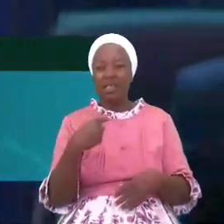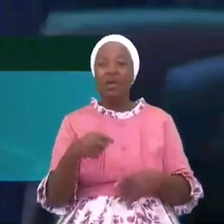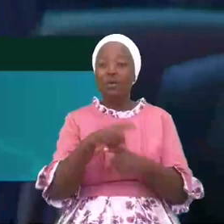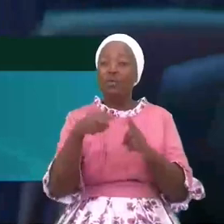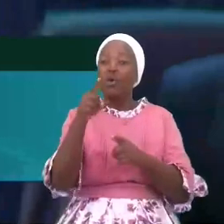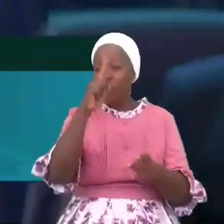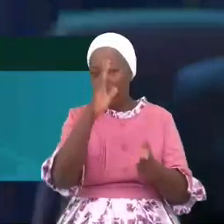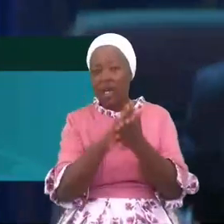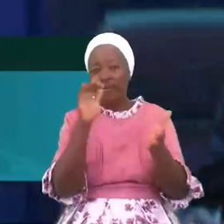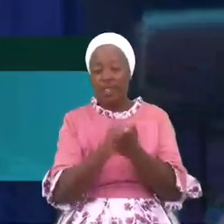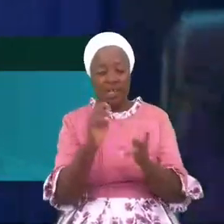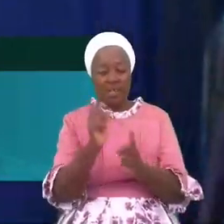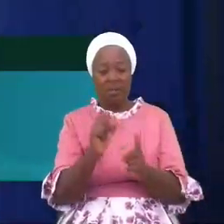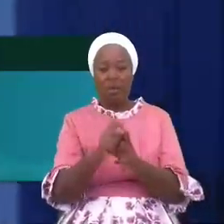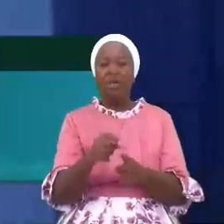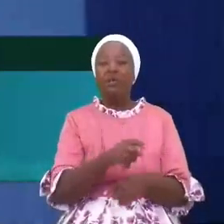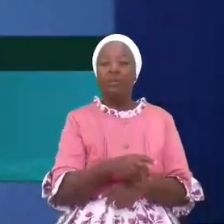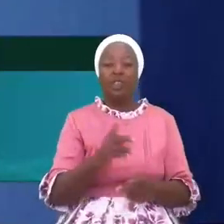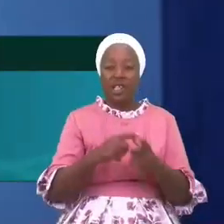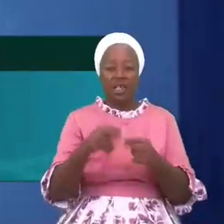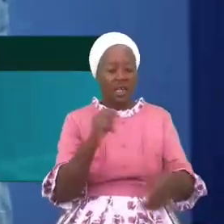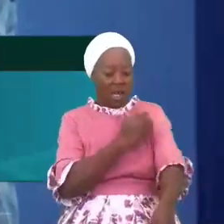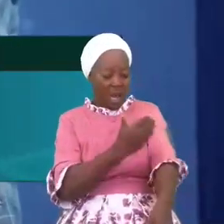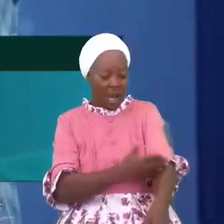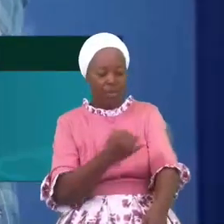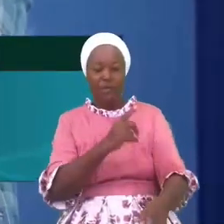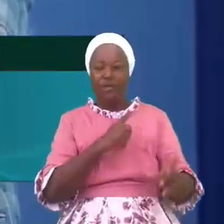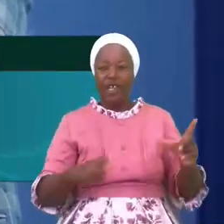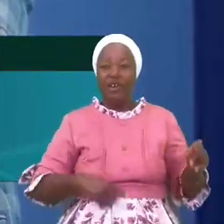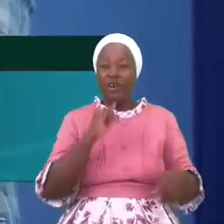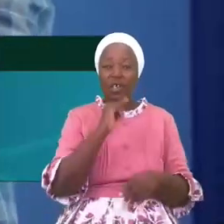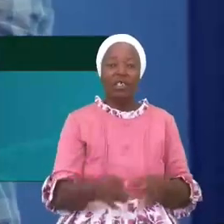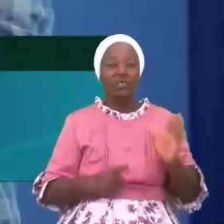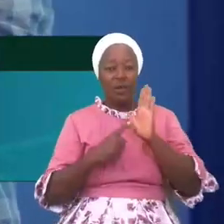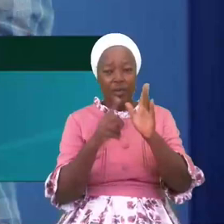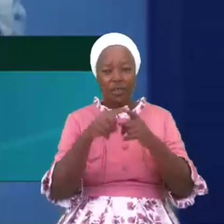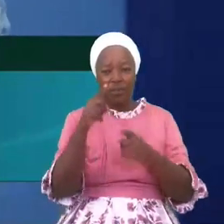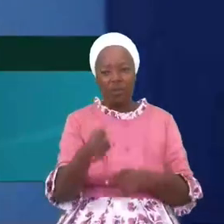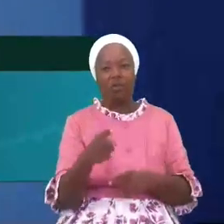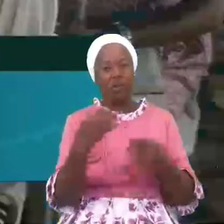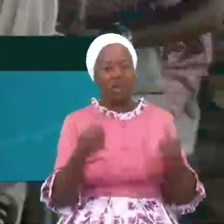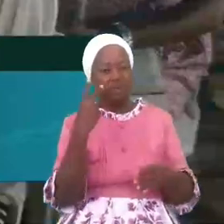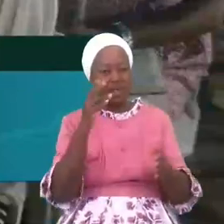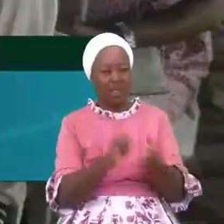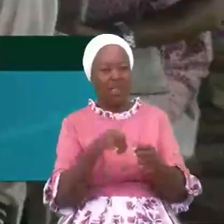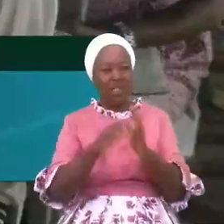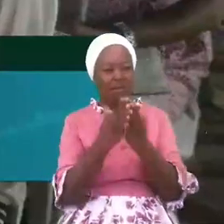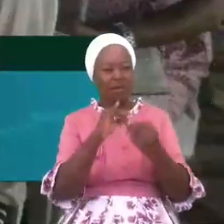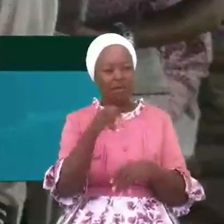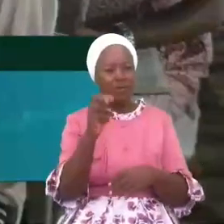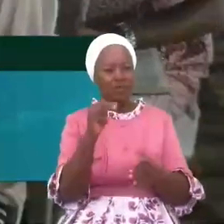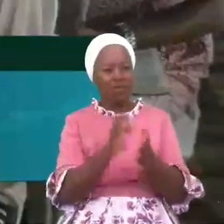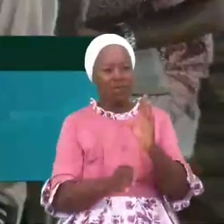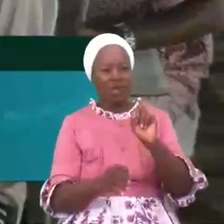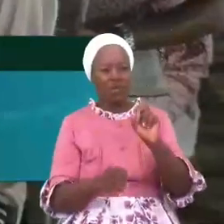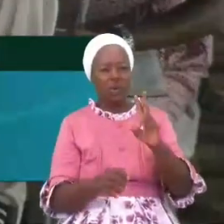Lorsque tu crois à cette prédication, le bras de l'Éternel te sera révélé. Voyons ceci en Jean chapitre